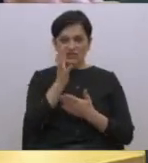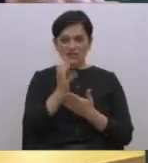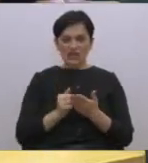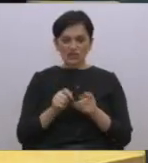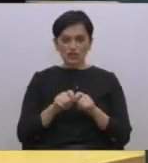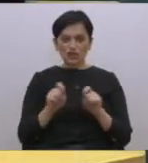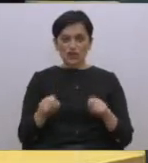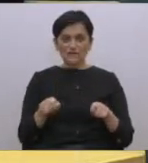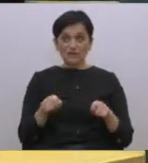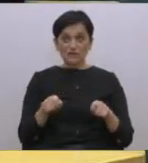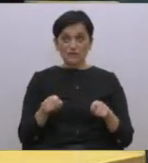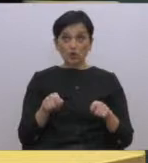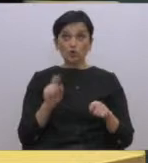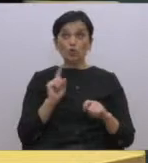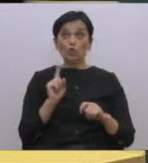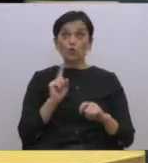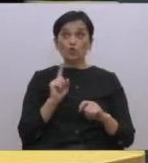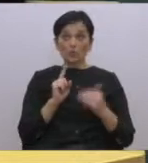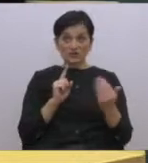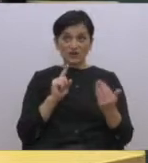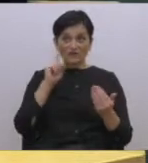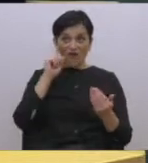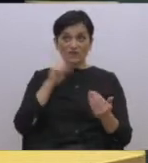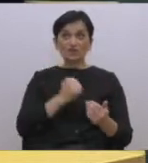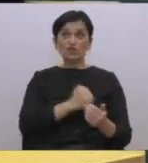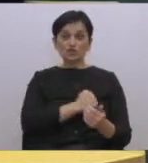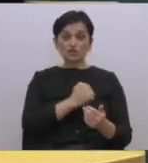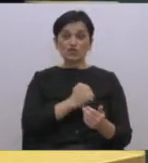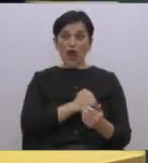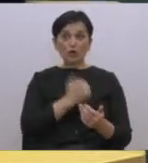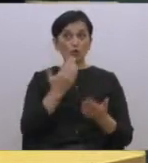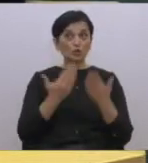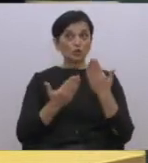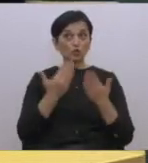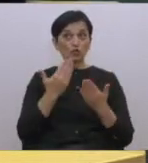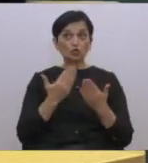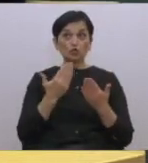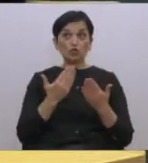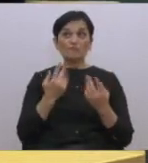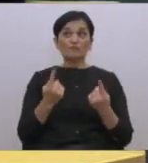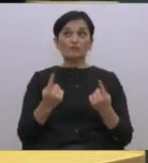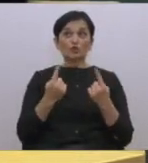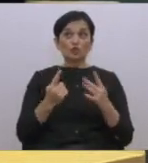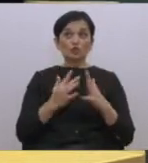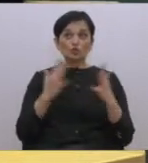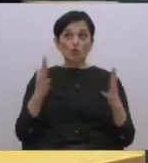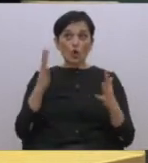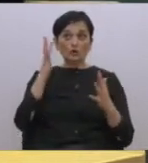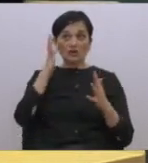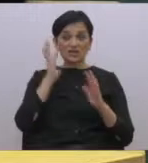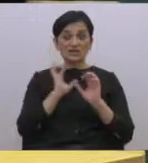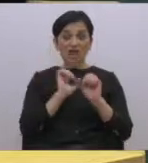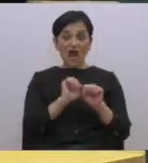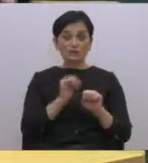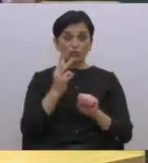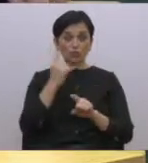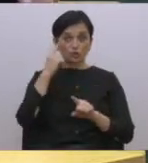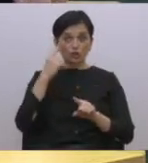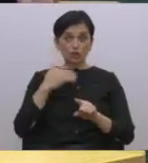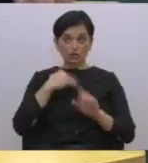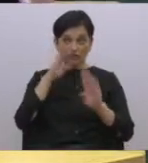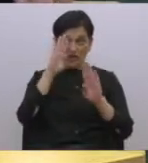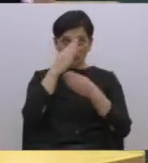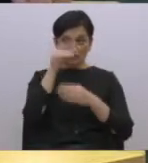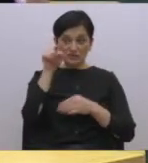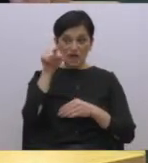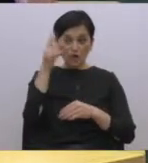შექმნათ. Რომ თქვენიცით, რომ ჯარი ჯარია, მაგრამ თუ ტოტალურ თავდაცვაზე უნდა ვიფიქროთ და ჩვენმა მტერმაც უნდა იცოდეს,